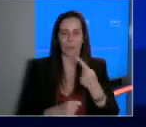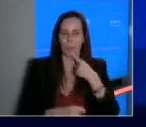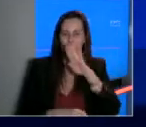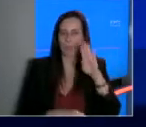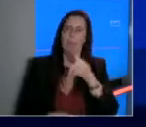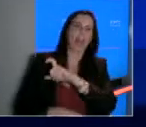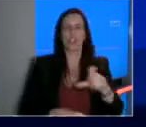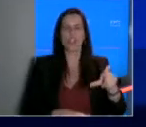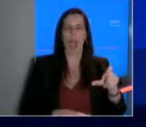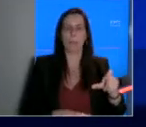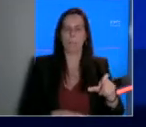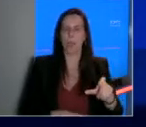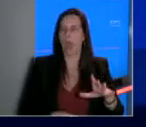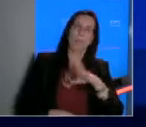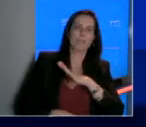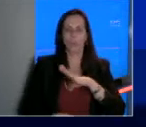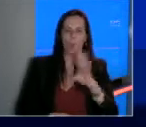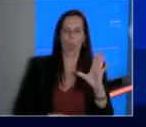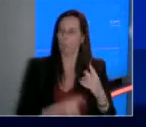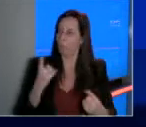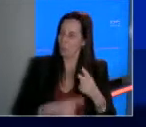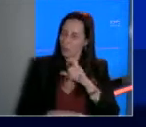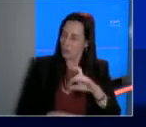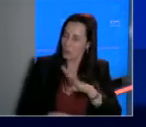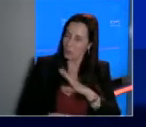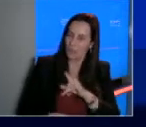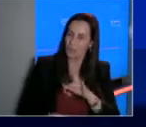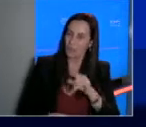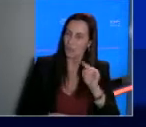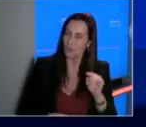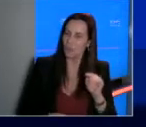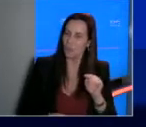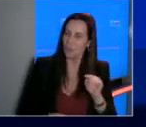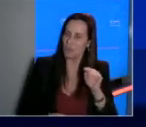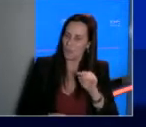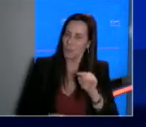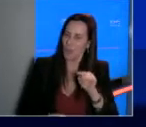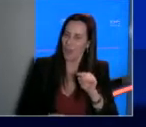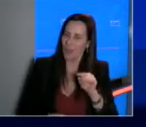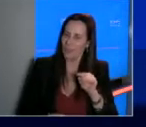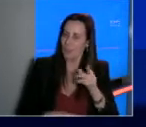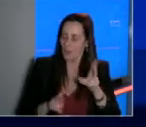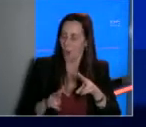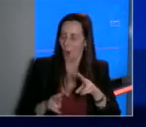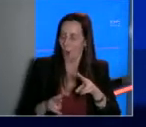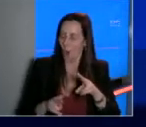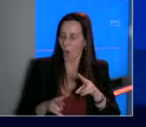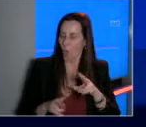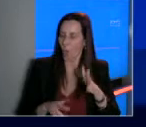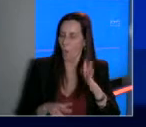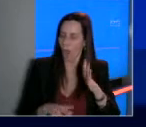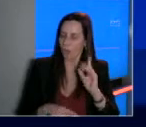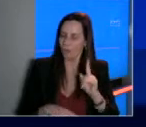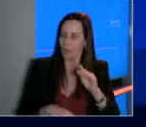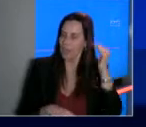את ביבי הנאשם, המסוכן, אז פתאום הנאשם המסוכן הזה, כשהוא הסולם שאיתו אני יכול לרדת מהעץ, כי יכול